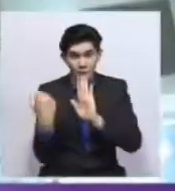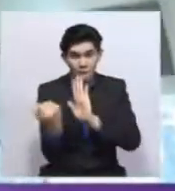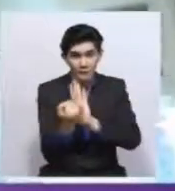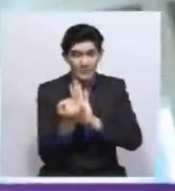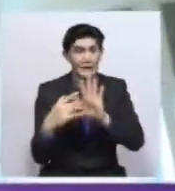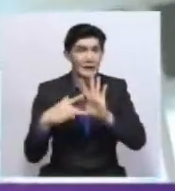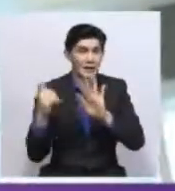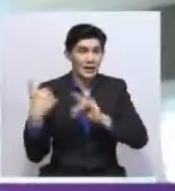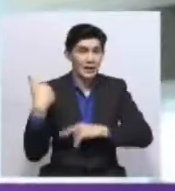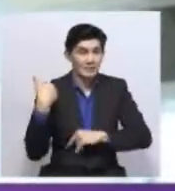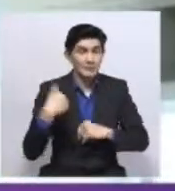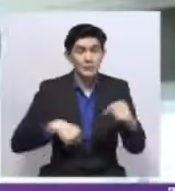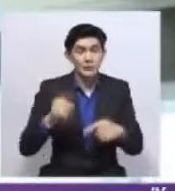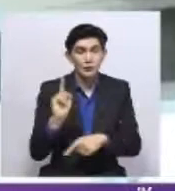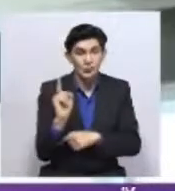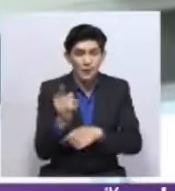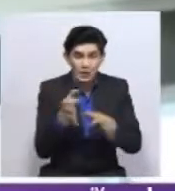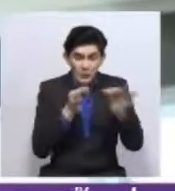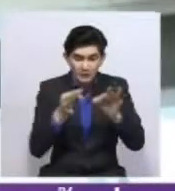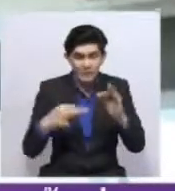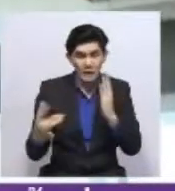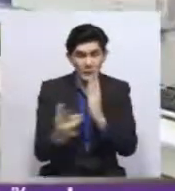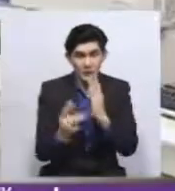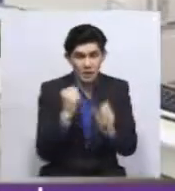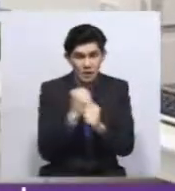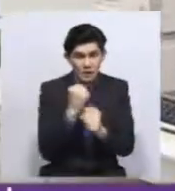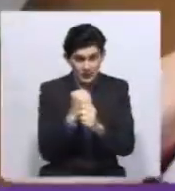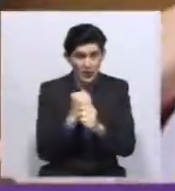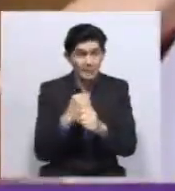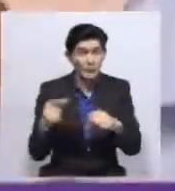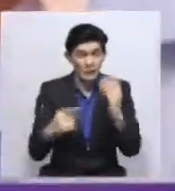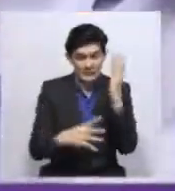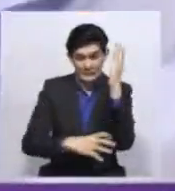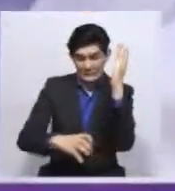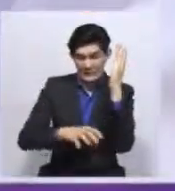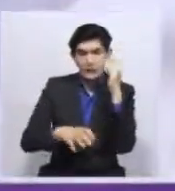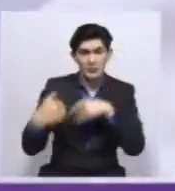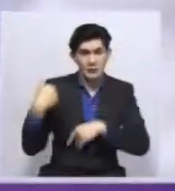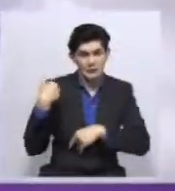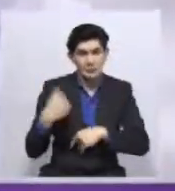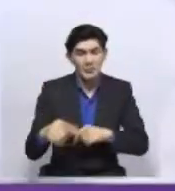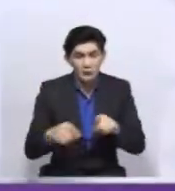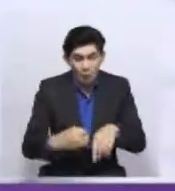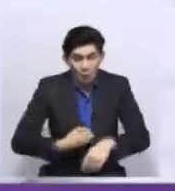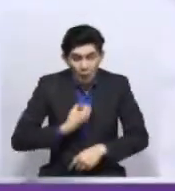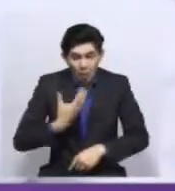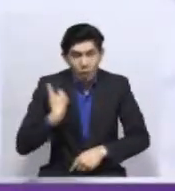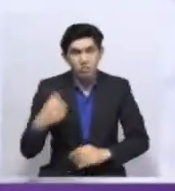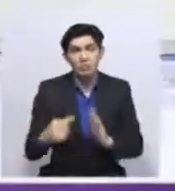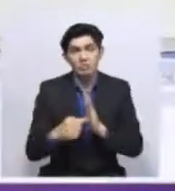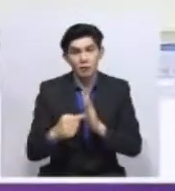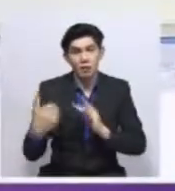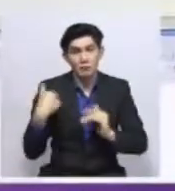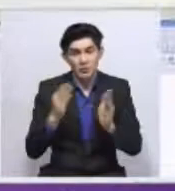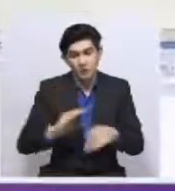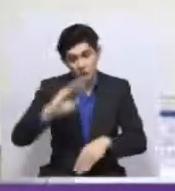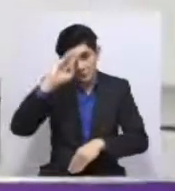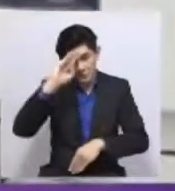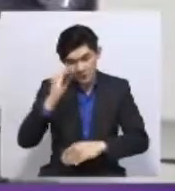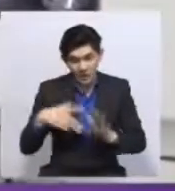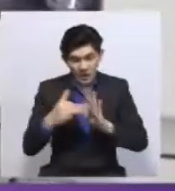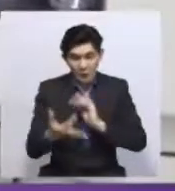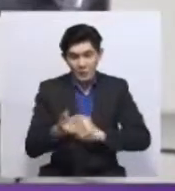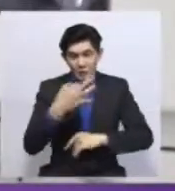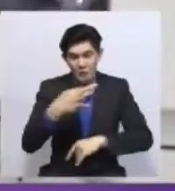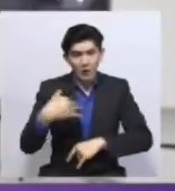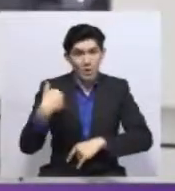าและมีแผนถ่ายทอดเทคโนโลยีการผลิตสารสกัดขิงสำหรับแก้อาการคลื่นไส้อาเจียนในผู้ป่วยที่ได้รับยาเค